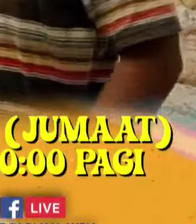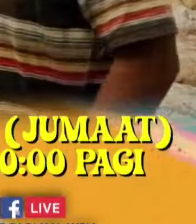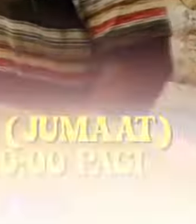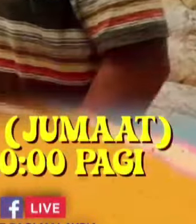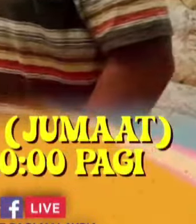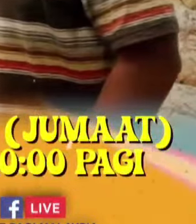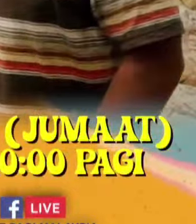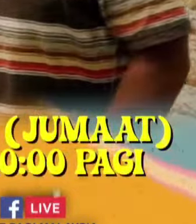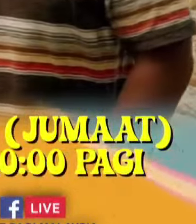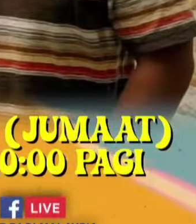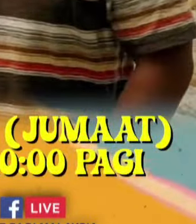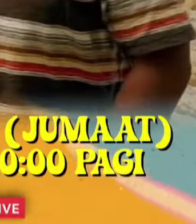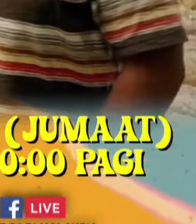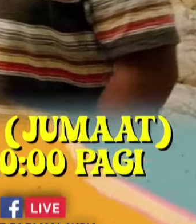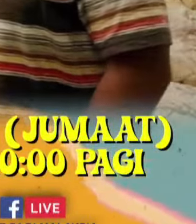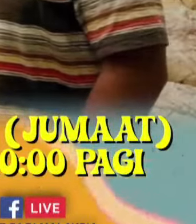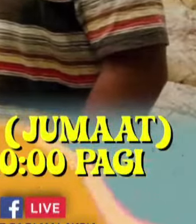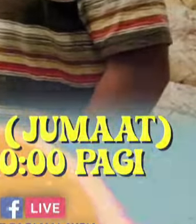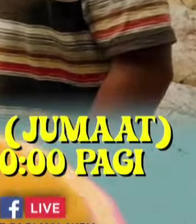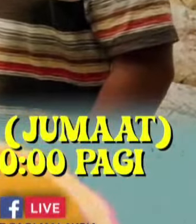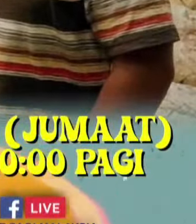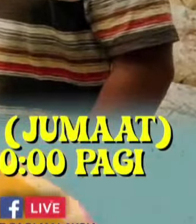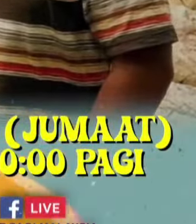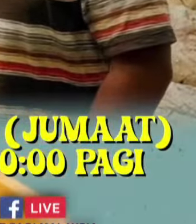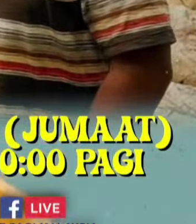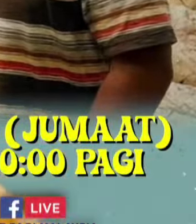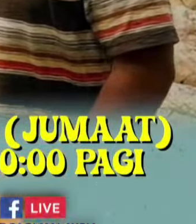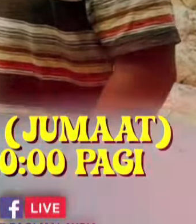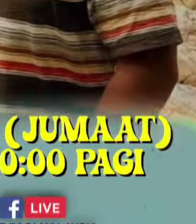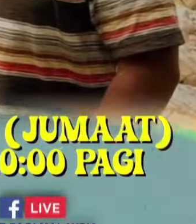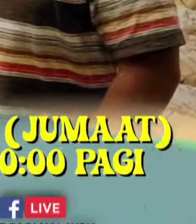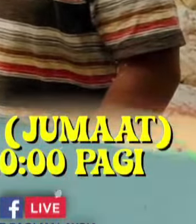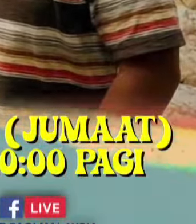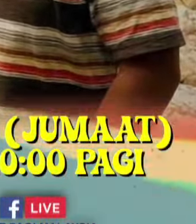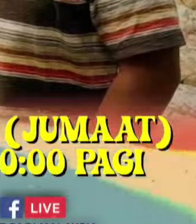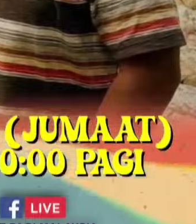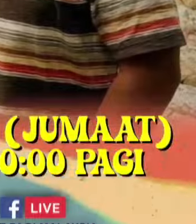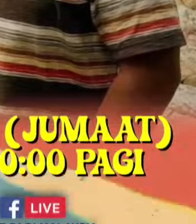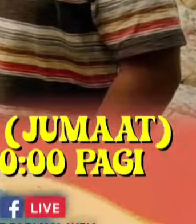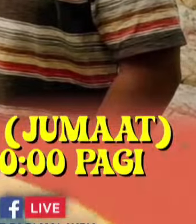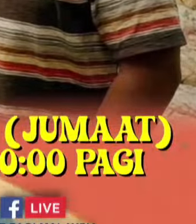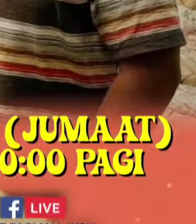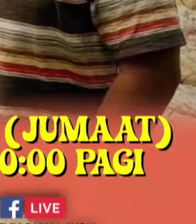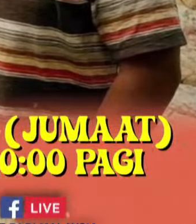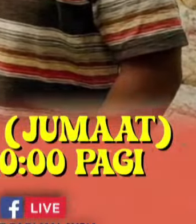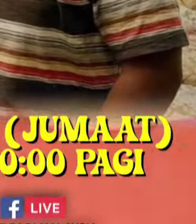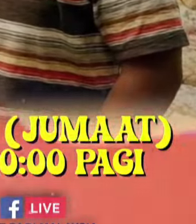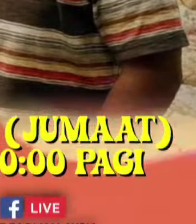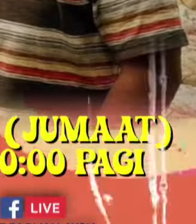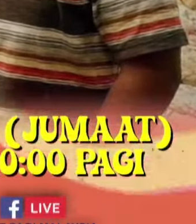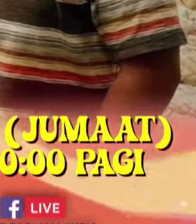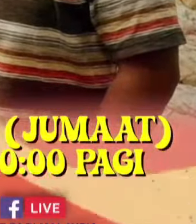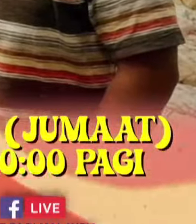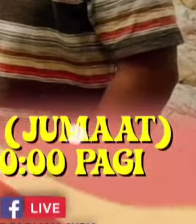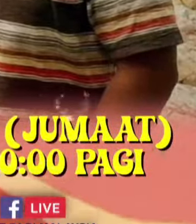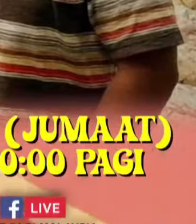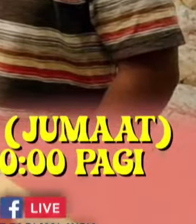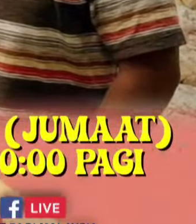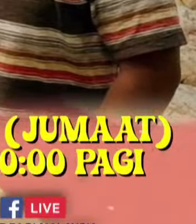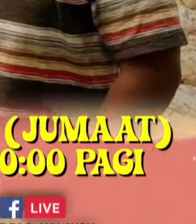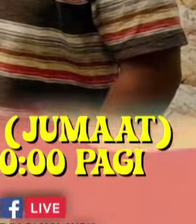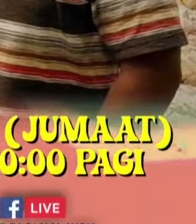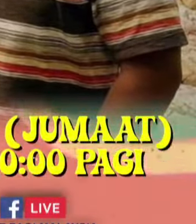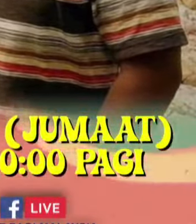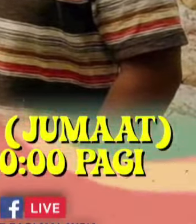Pagi Malaysia edisi Hari Raya Ketiga yang akan ke udara di RTM1 pada Hari Raya Ketiga nanti. Ingat,